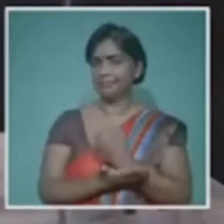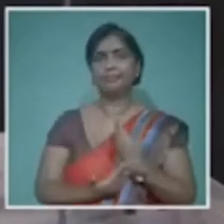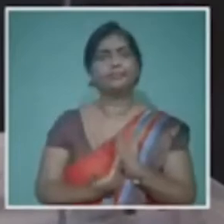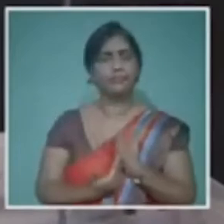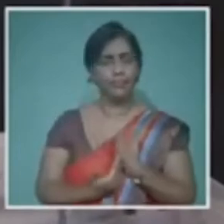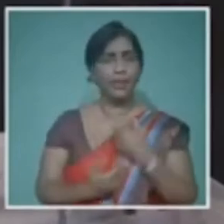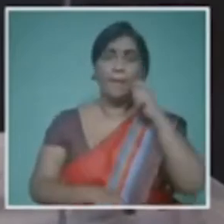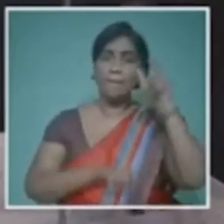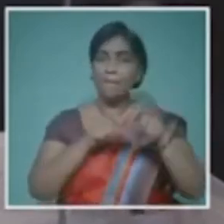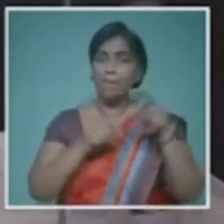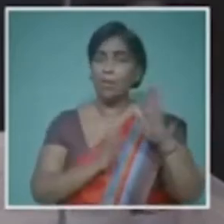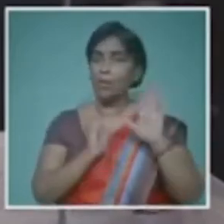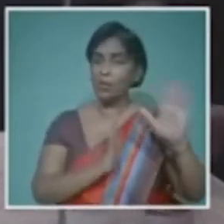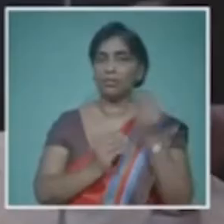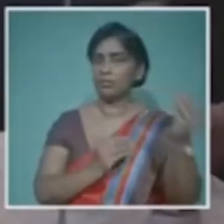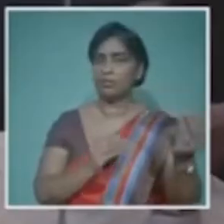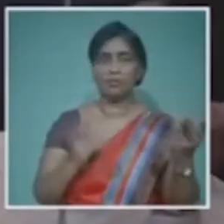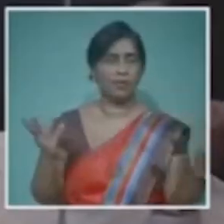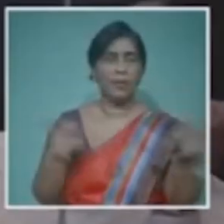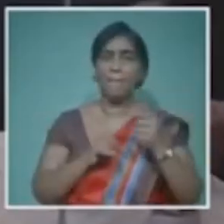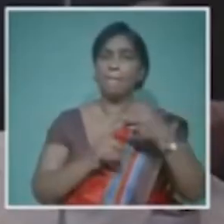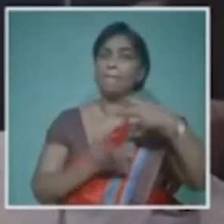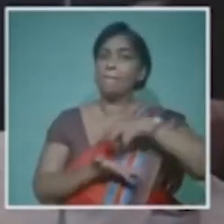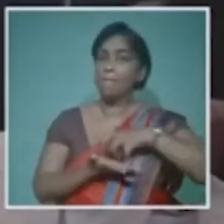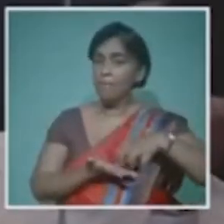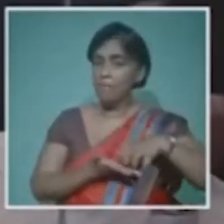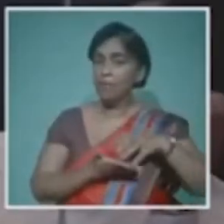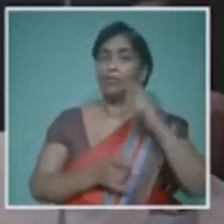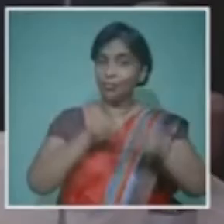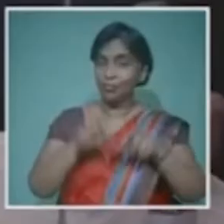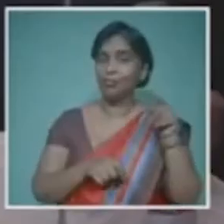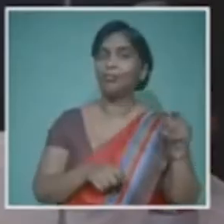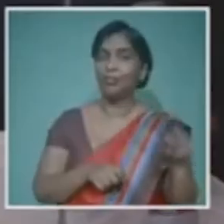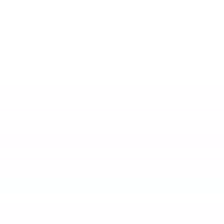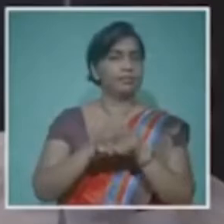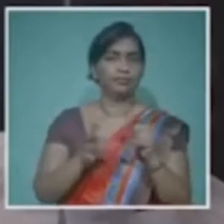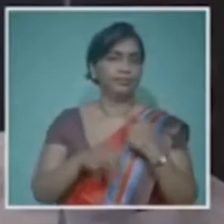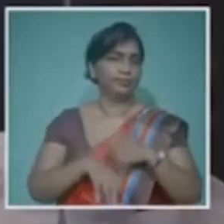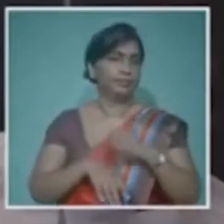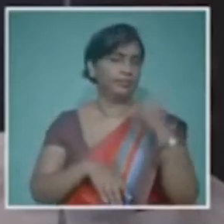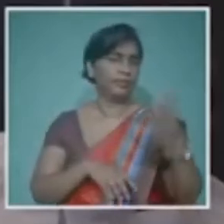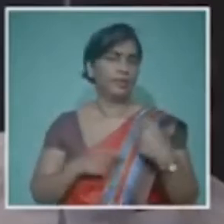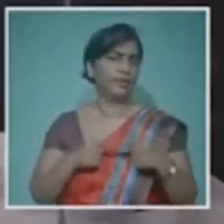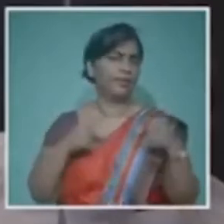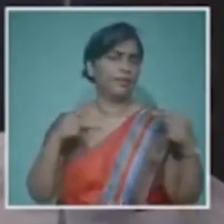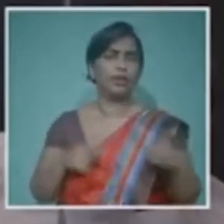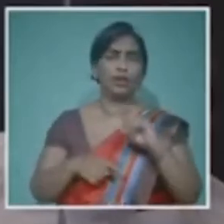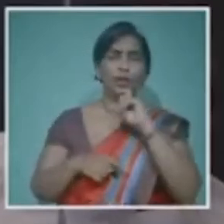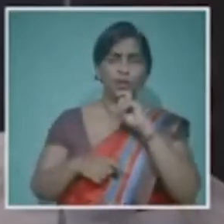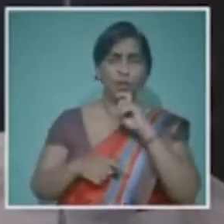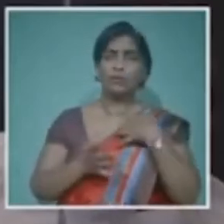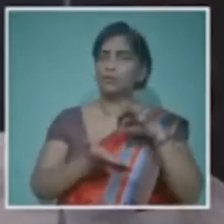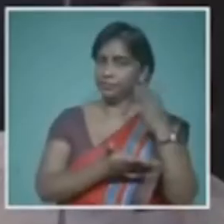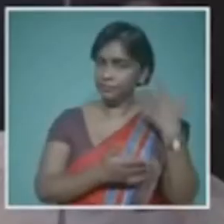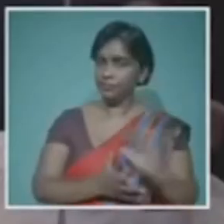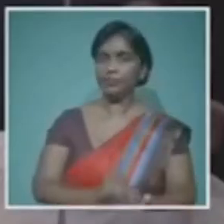තියෙනවා. ජනතාවට අයිතියක් දීලා නැහැ පළාත් සභාවලට ජනතා නියෝජිතයන් පත් කරගන්න. ඒකට විරුද්ධව ශ්‍රේෂ්ඨාධිකරණයේ නඩු